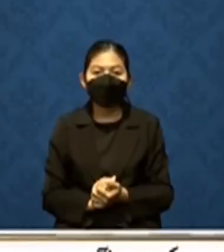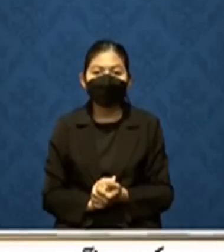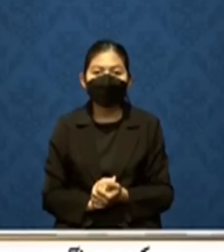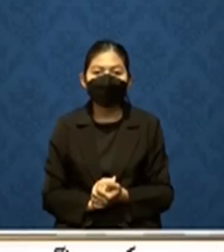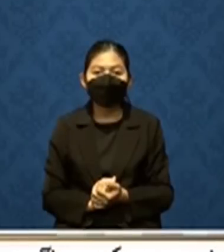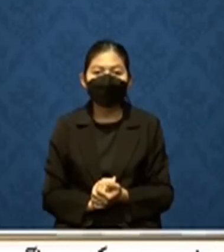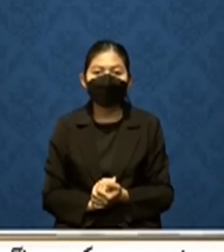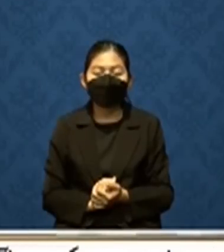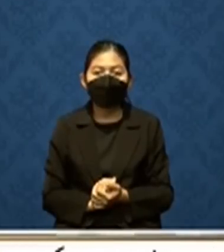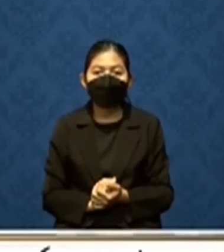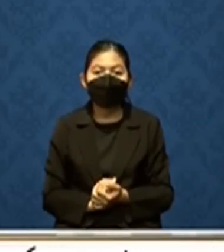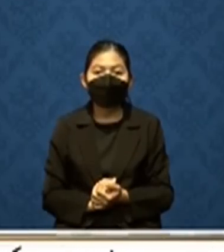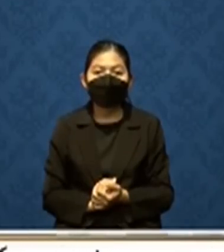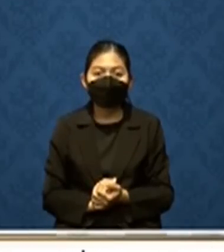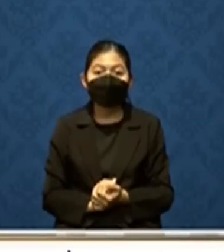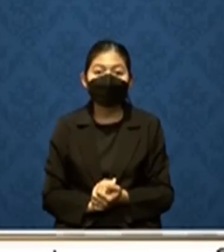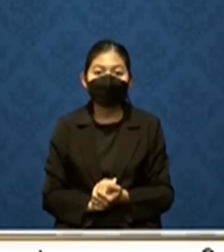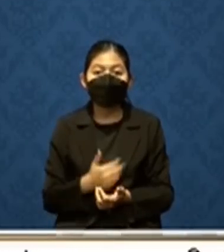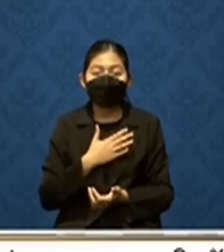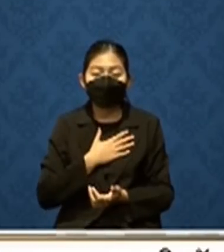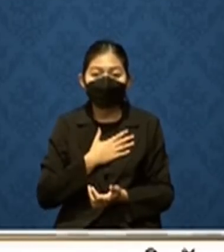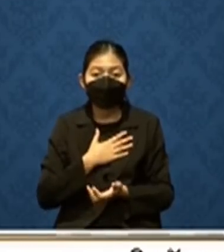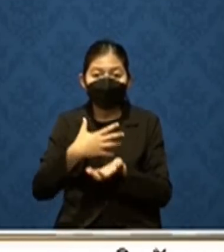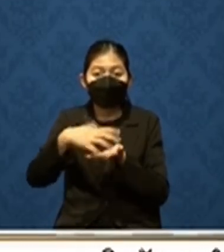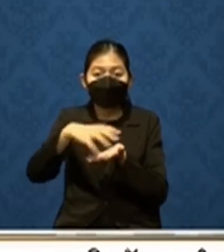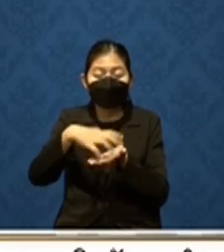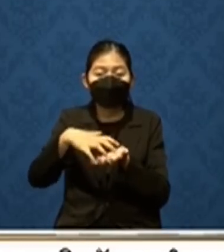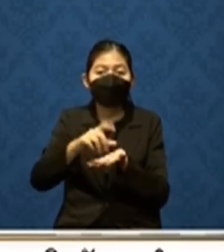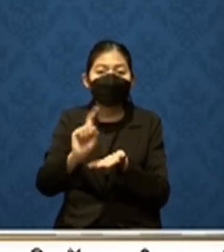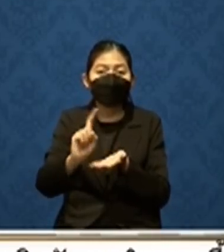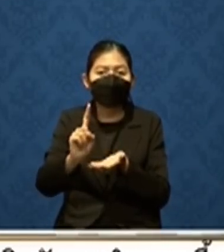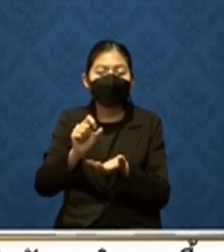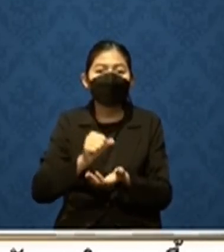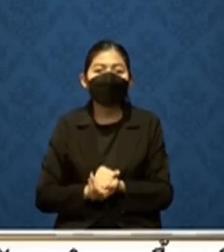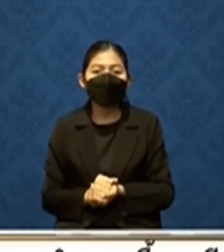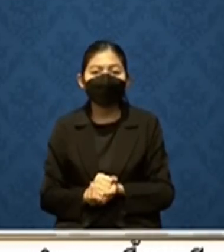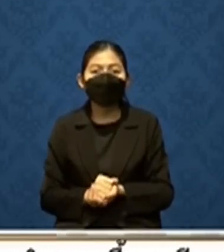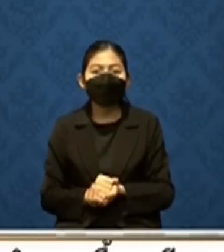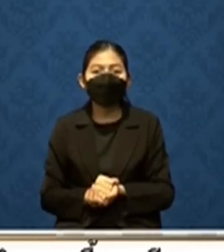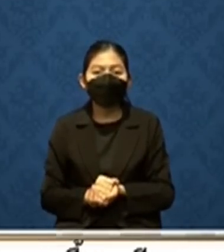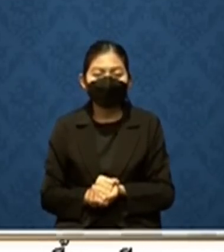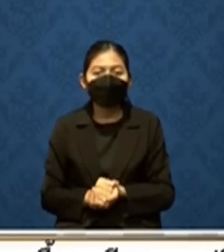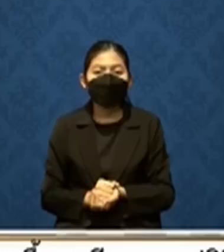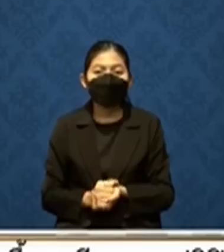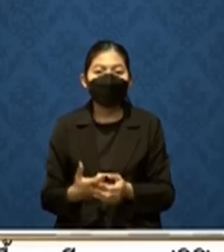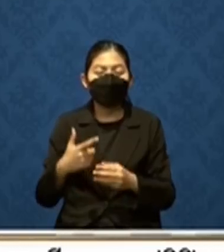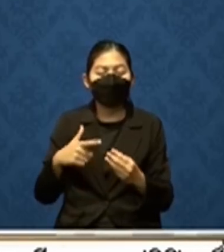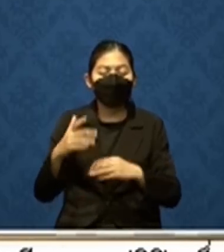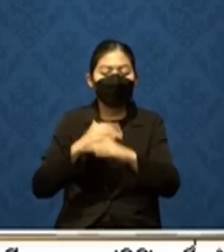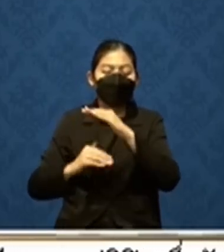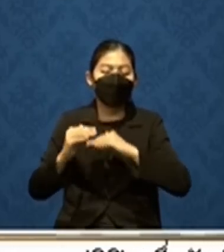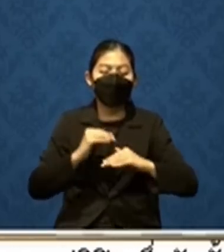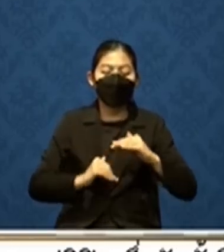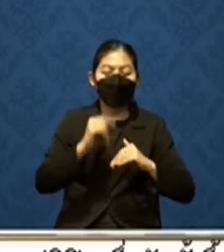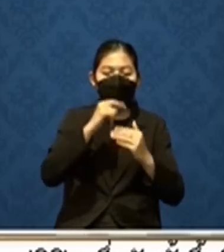แต่สิ่งที่ผมจะกลับเรียนต่อไปและนอกจากความล้มเหลวเต็มที่เกิด